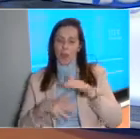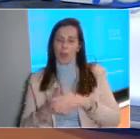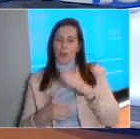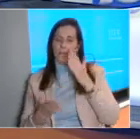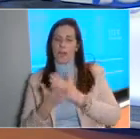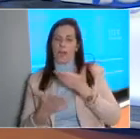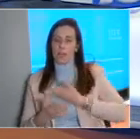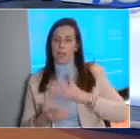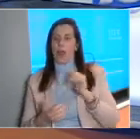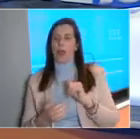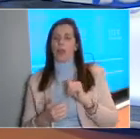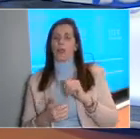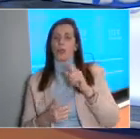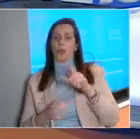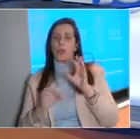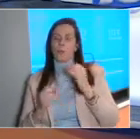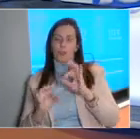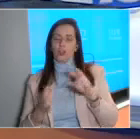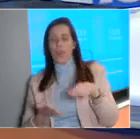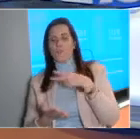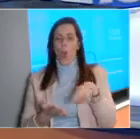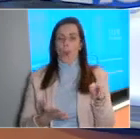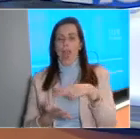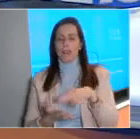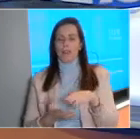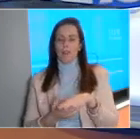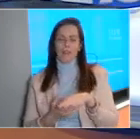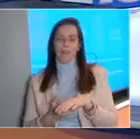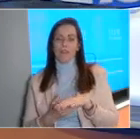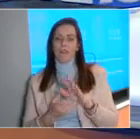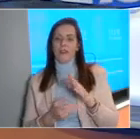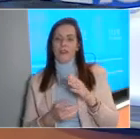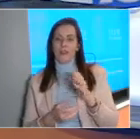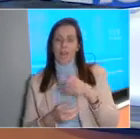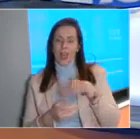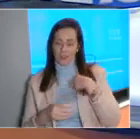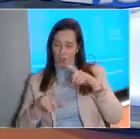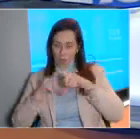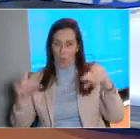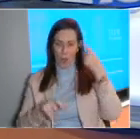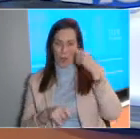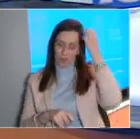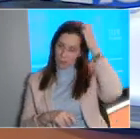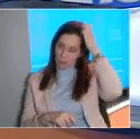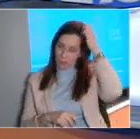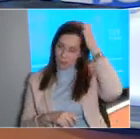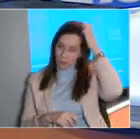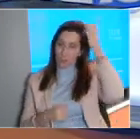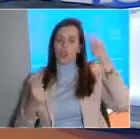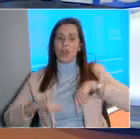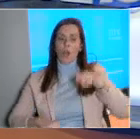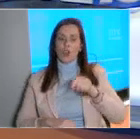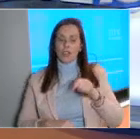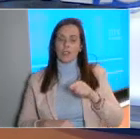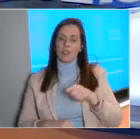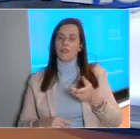שר בממשלת המעבר הזאת. הוא רוקד בדיוק עכשיו, אבל... כן, אבל אתה יודע, הנה, אני הצטיידתי מראש בזה. אז יולי אדלשטיין,